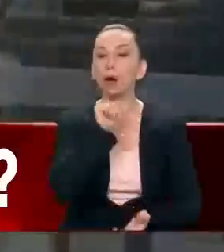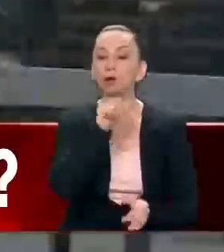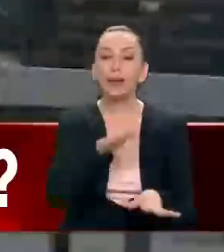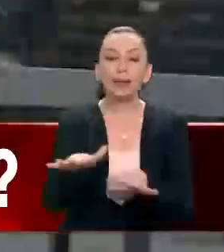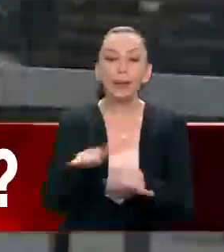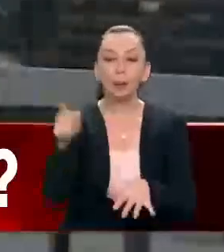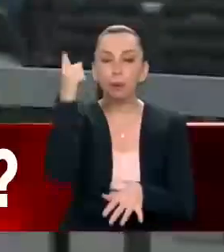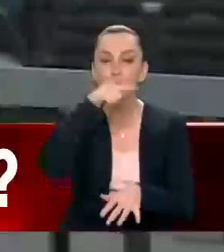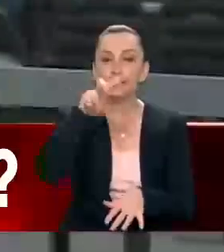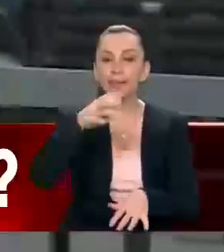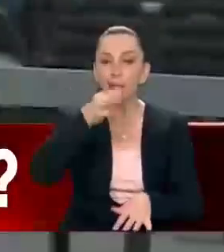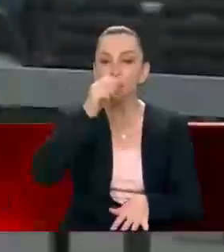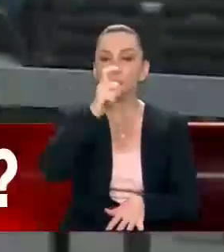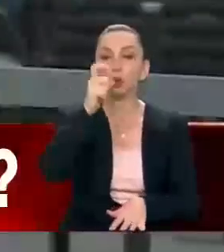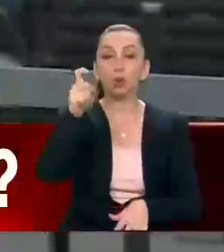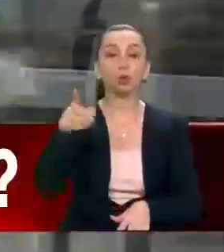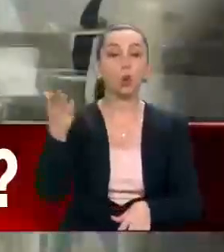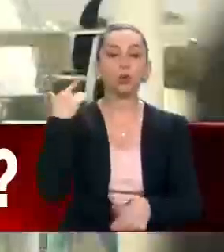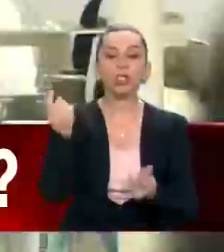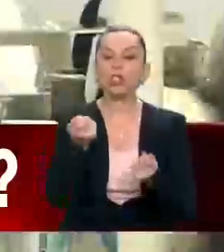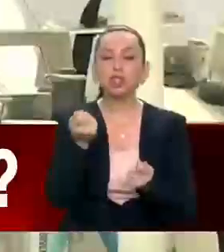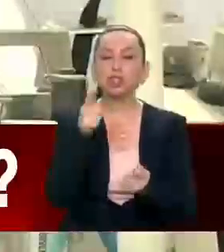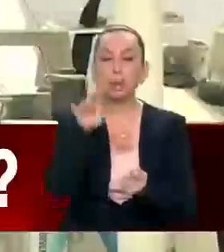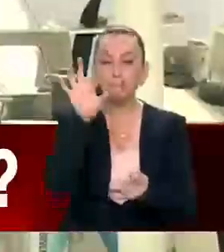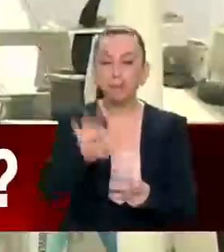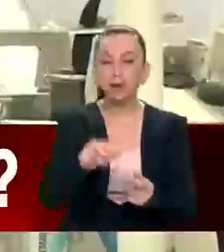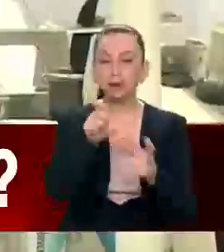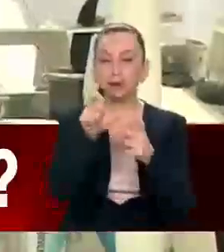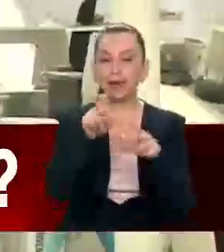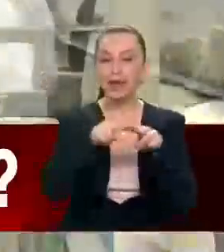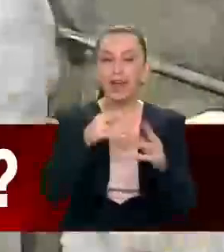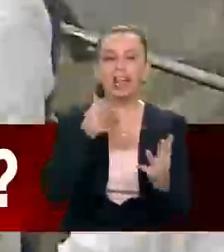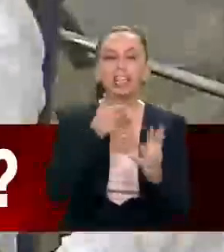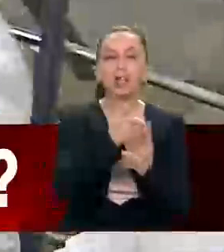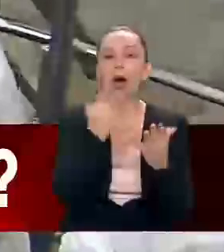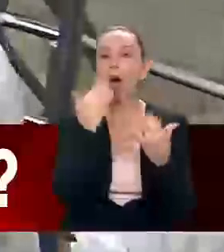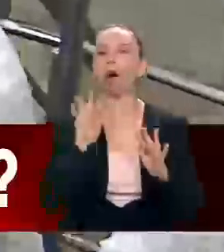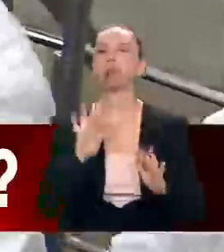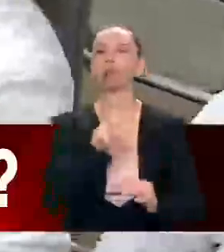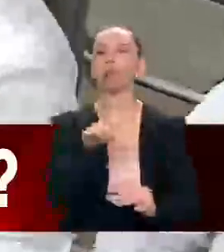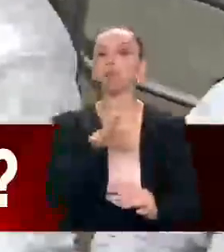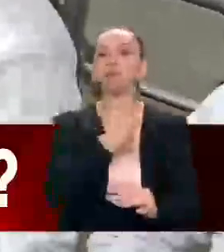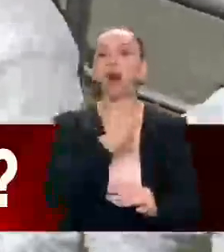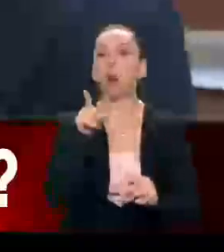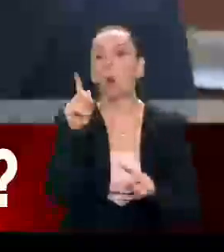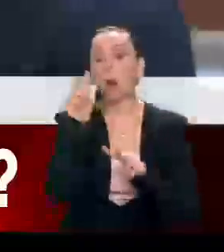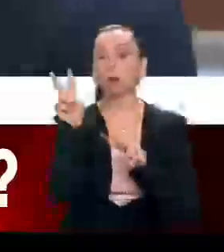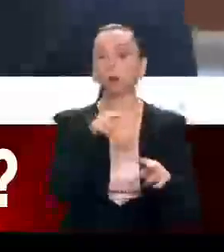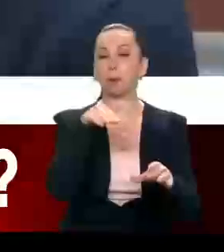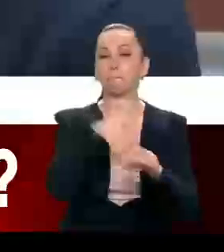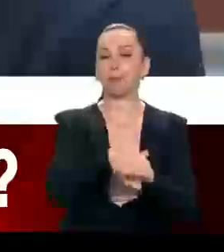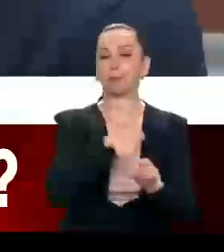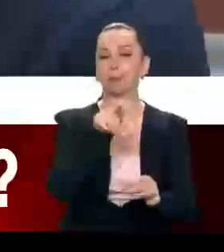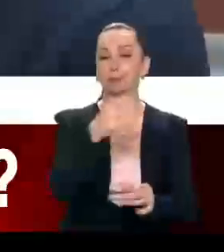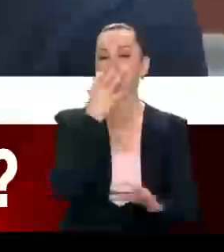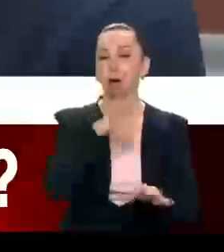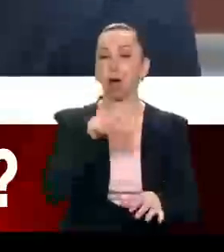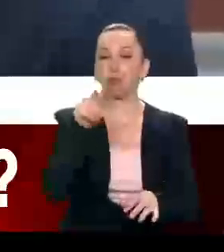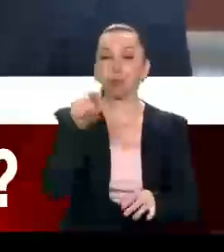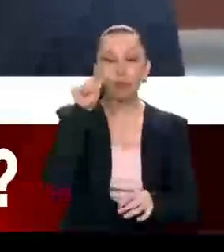depremi nedeniyle 8 Eylül 99 öncesi işe başlasa bile SSK girişi yapılamayanlar var Onların gözü de mecliste bu kişilerin